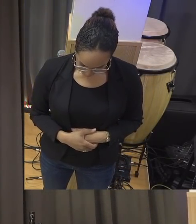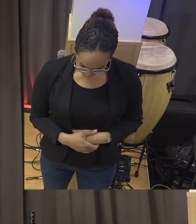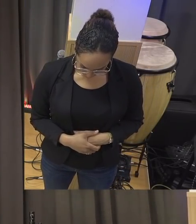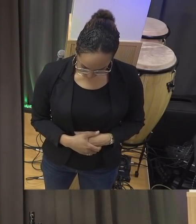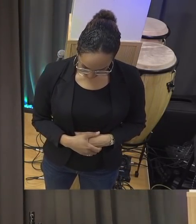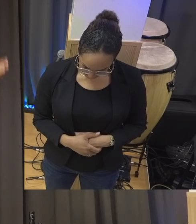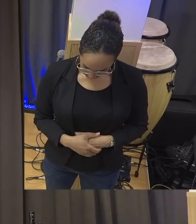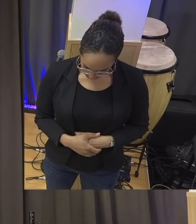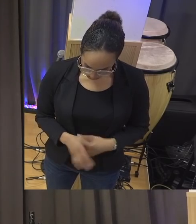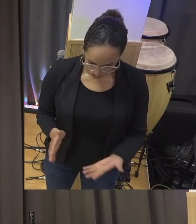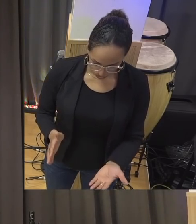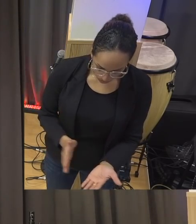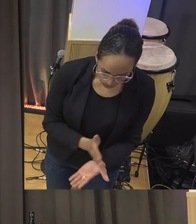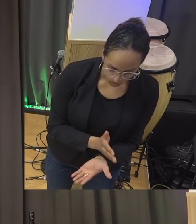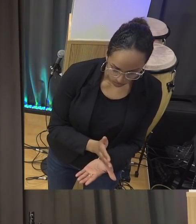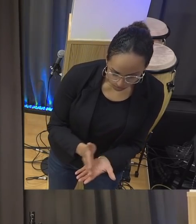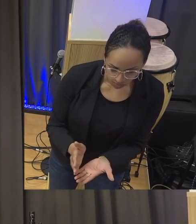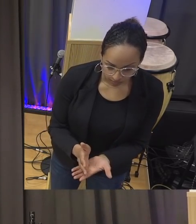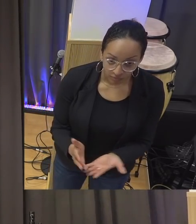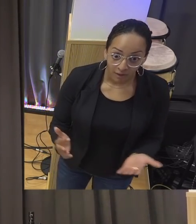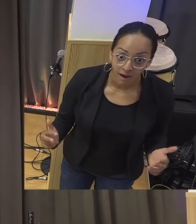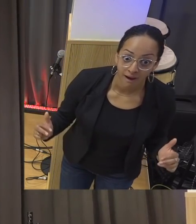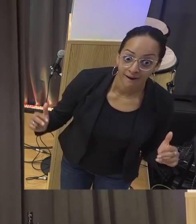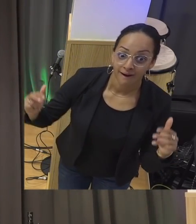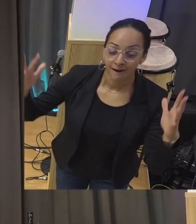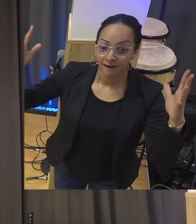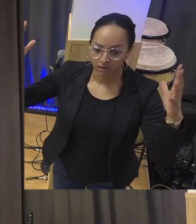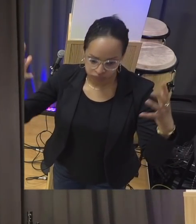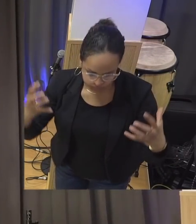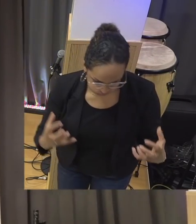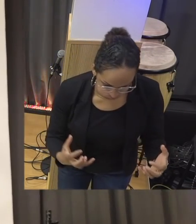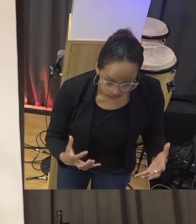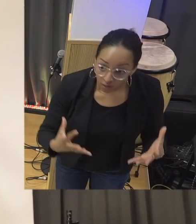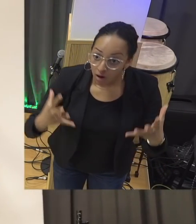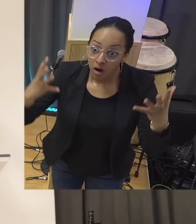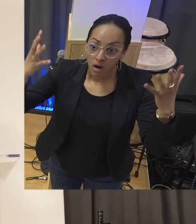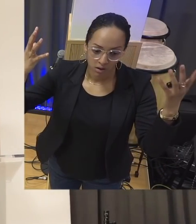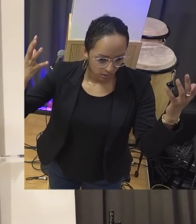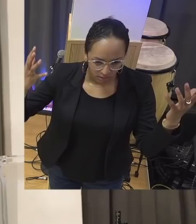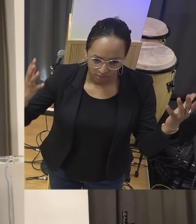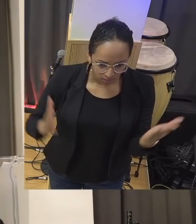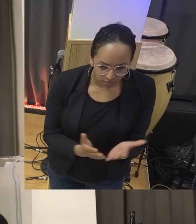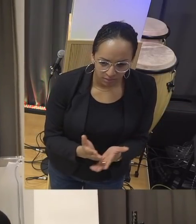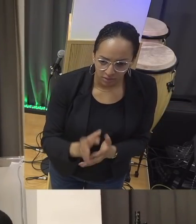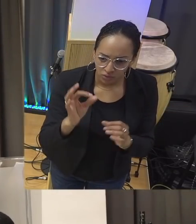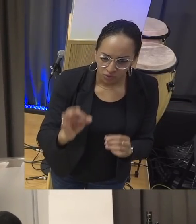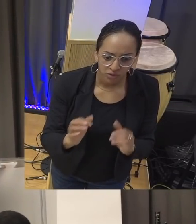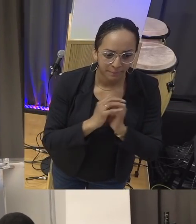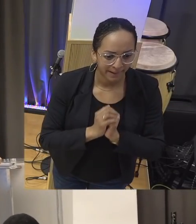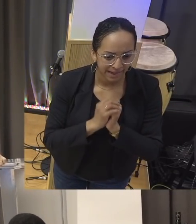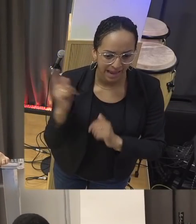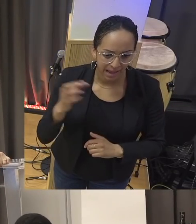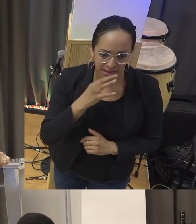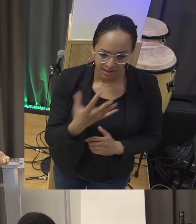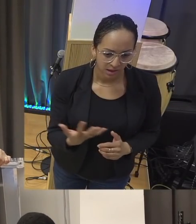qu'on avance, qu'on recule, qu'on monte au plus haut sommet, qu'on descend dans les profondeurs. On l'a entendu dans une prière en introduction. Rien ne